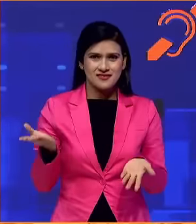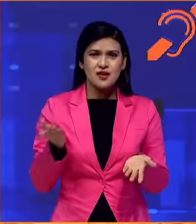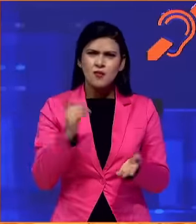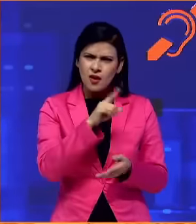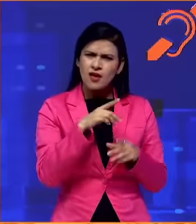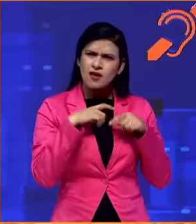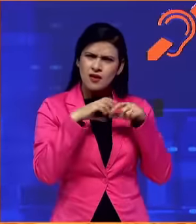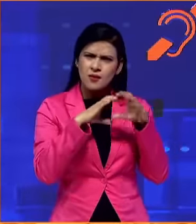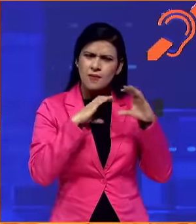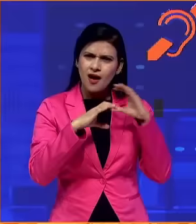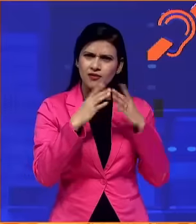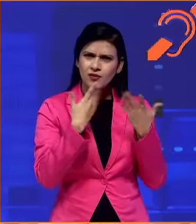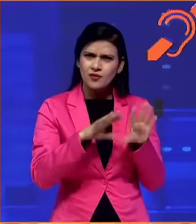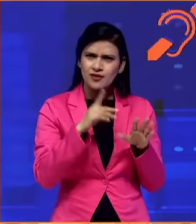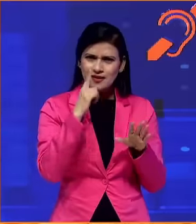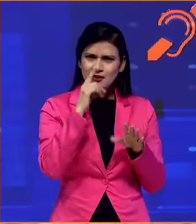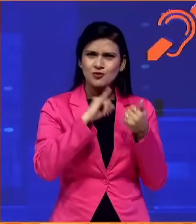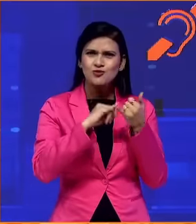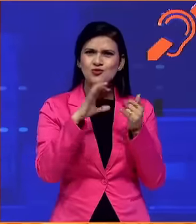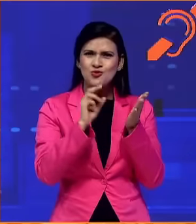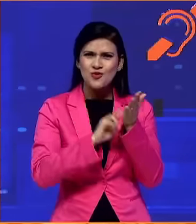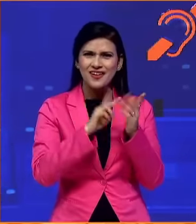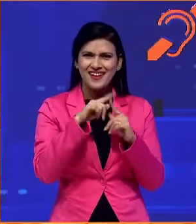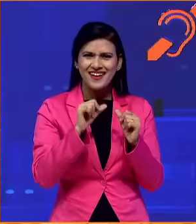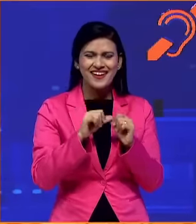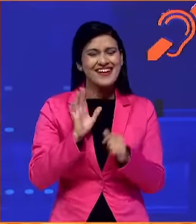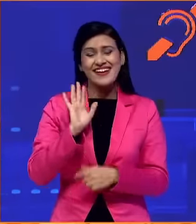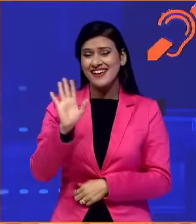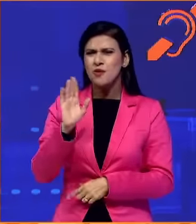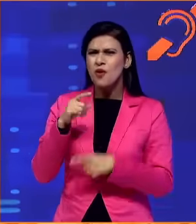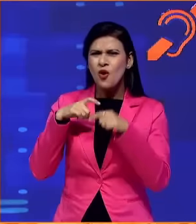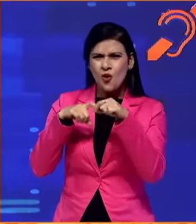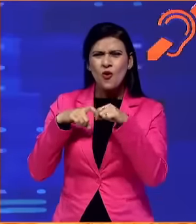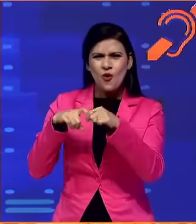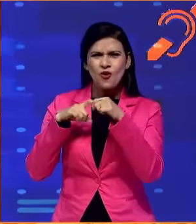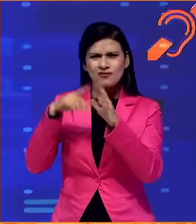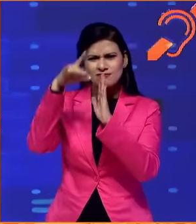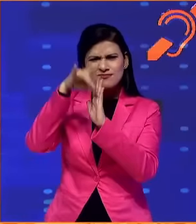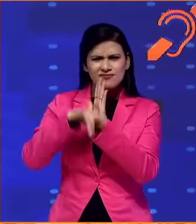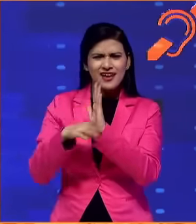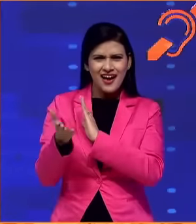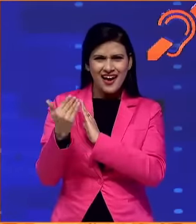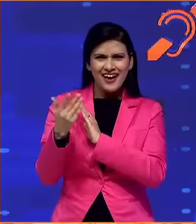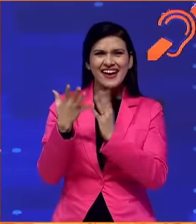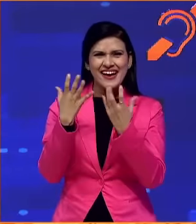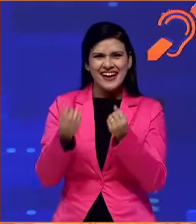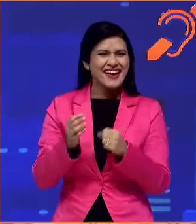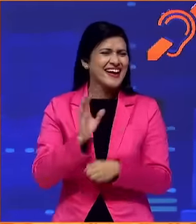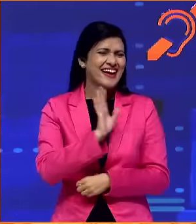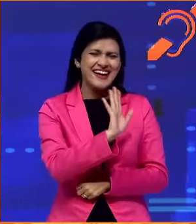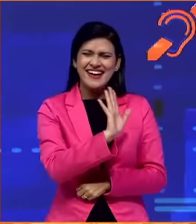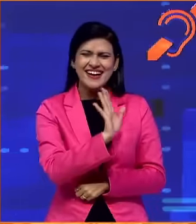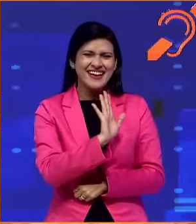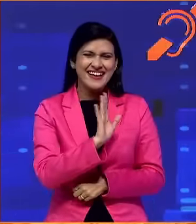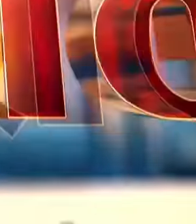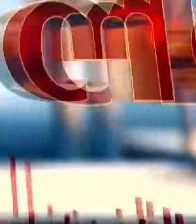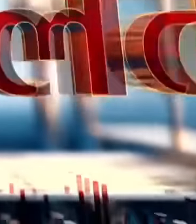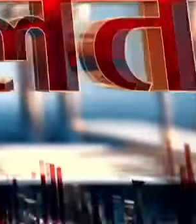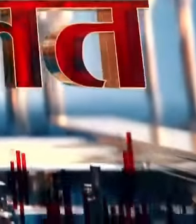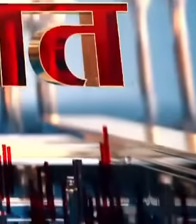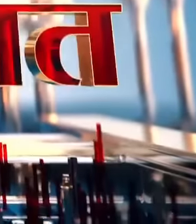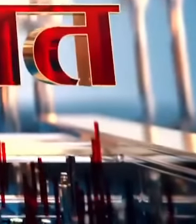इसबारेमेंराहुलगांधीयाप्रियंकागांधीसेबातकीहै? मुझेअभीबताओकितुम इसमामलेमेंऔरकितनीगहराईतकछानबीनकरनेवालेहो। मैंआपकीबातमानलूंगा।मैंइससेज्यादागहराईमेंनहींजाऊंगा। भाई,वोतोबहुतज्यादाखुदाईकरनेकीबातकररहाहै।